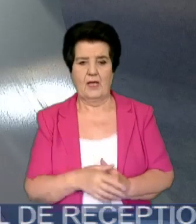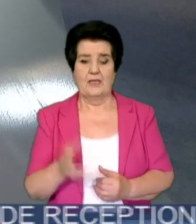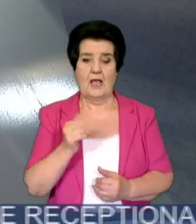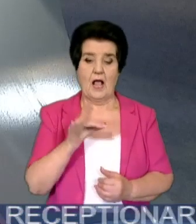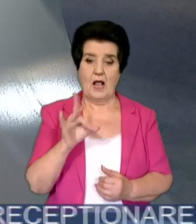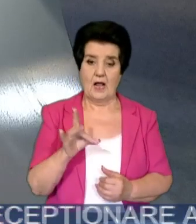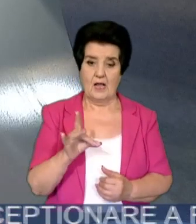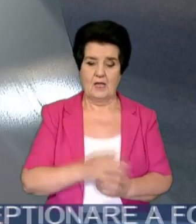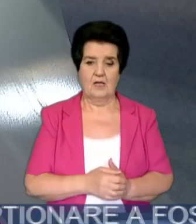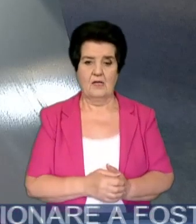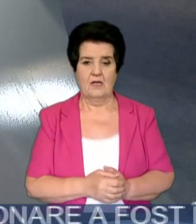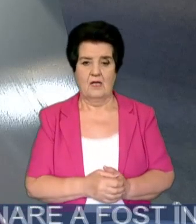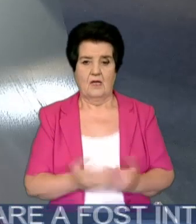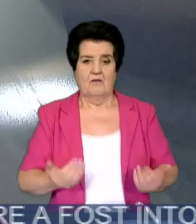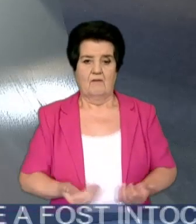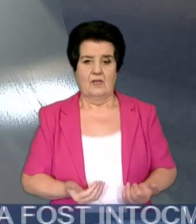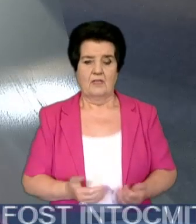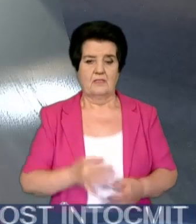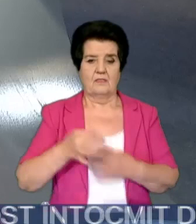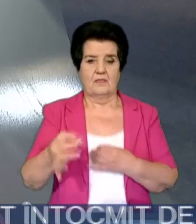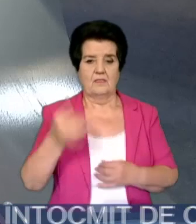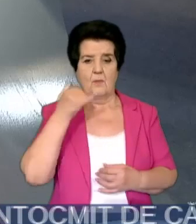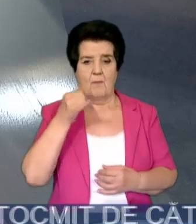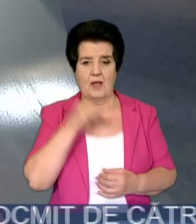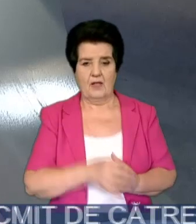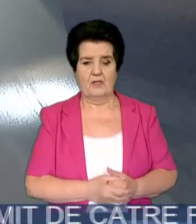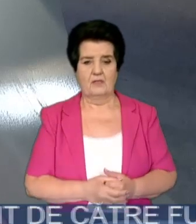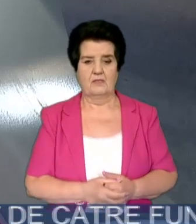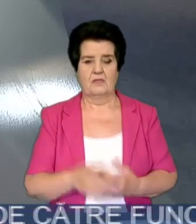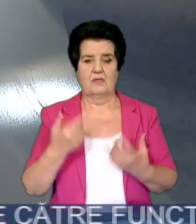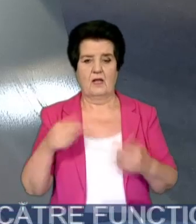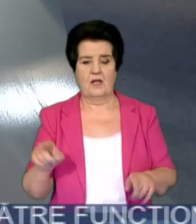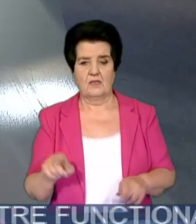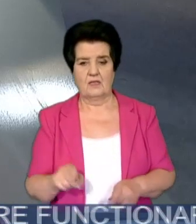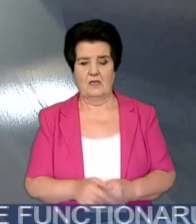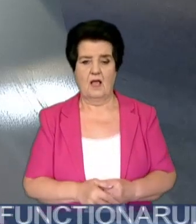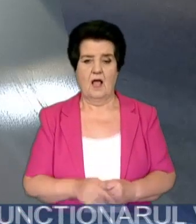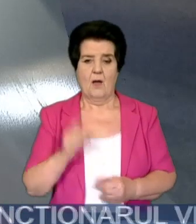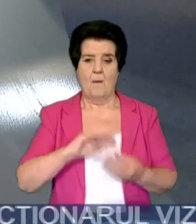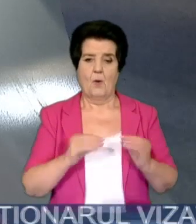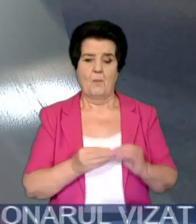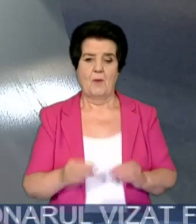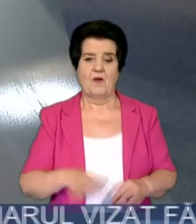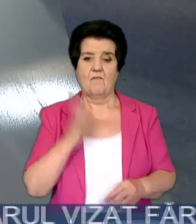Dar mai există viață și dincolo de Chișinău. Există Bălțul, există satele. Și acolo problema va fi